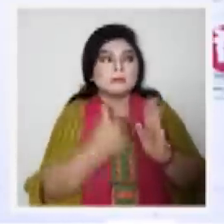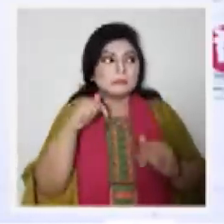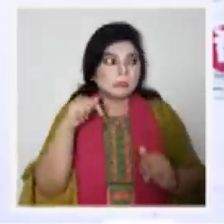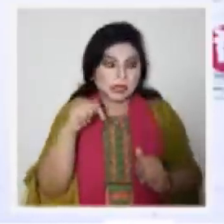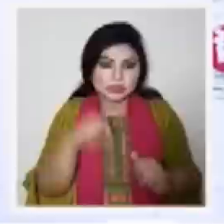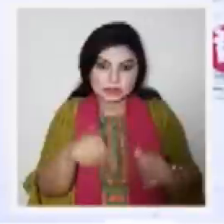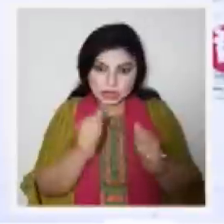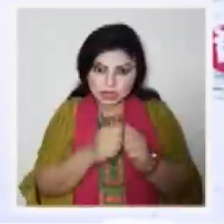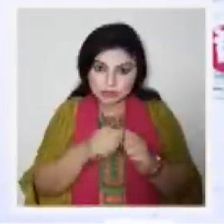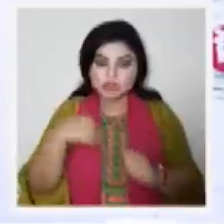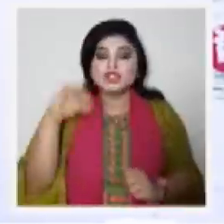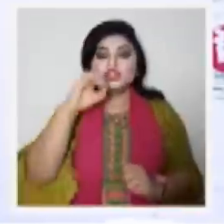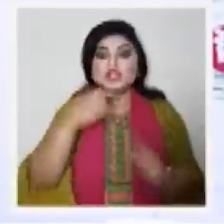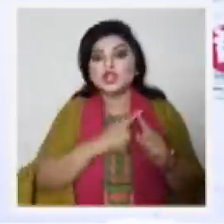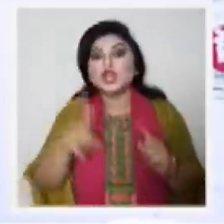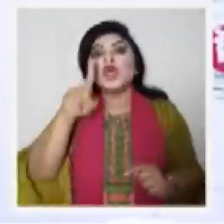1 জন।